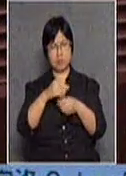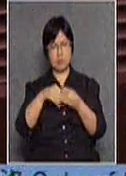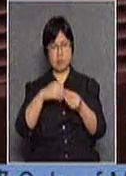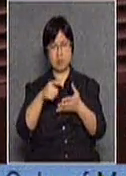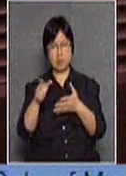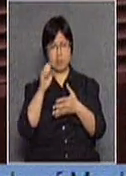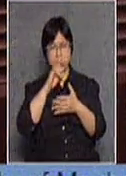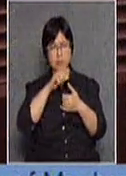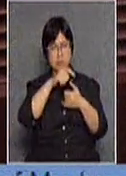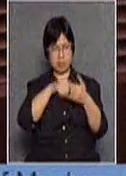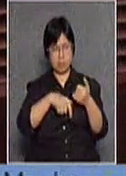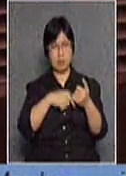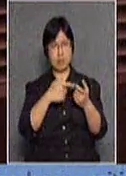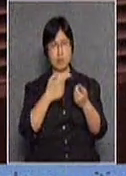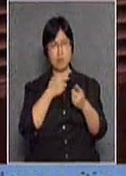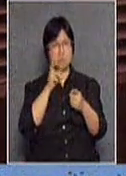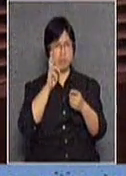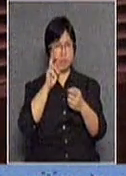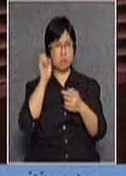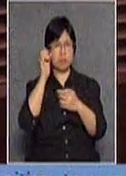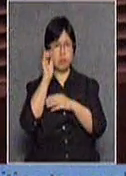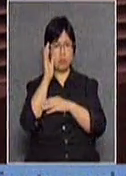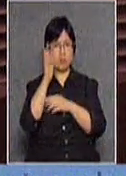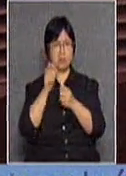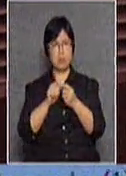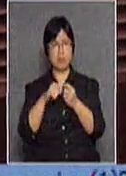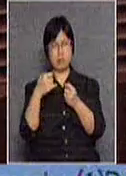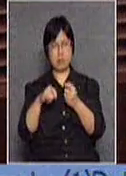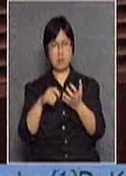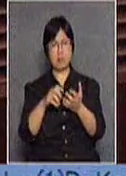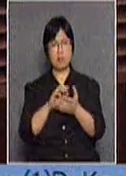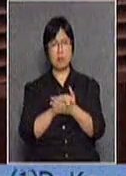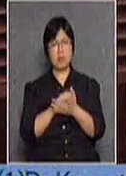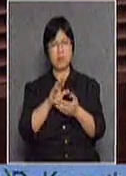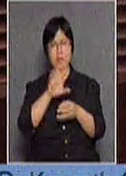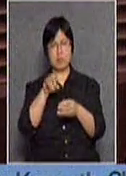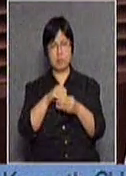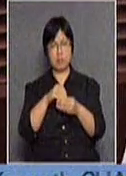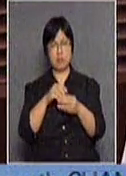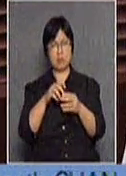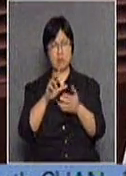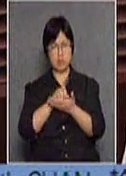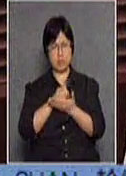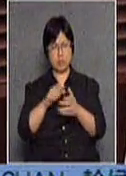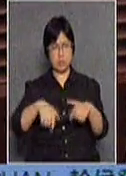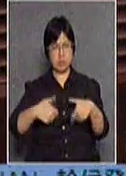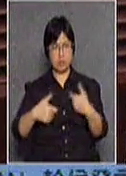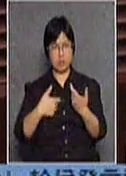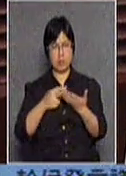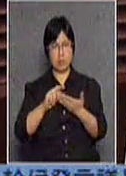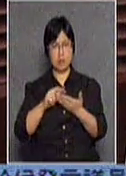係個別個案或者不斷舉例咧，其實係冇辦法説明咧不納入海事處全年開支點樣去改